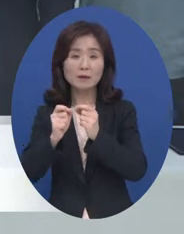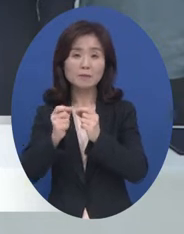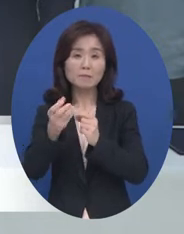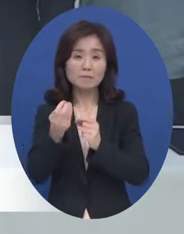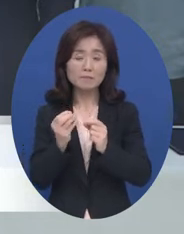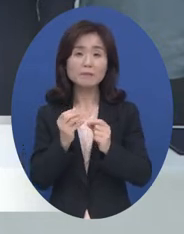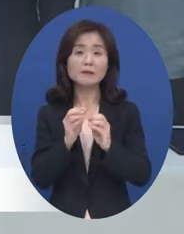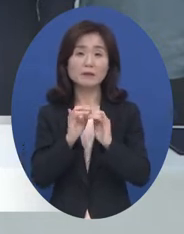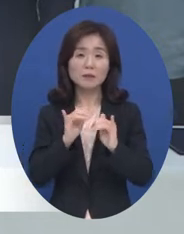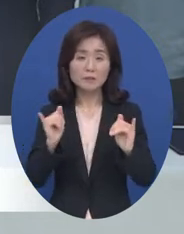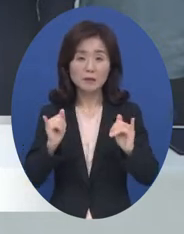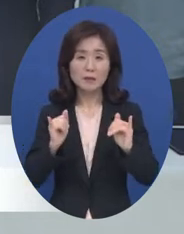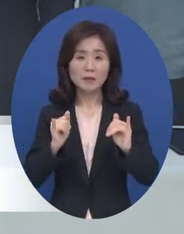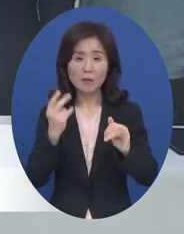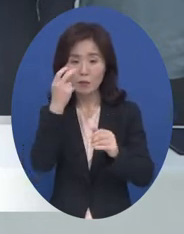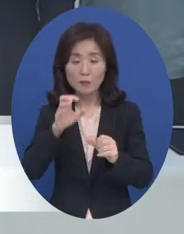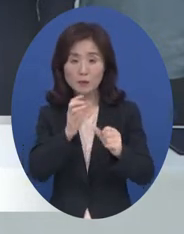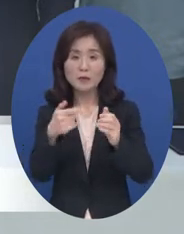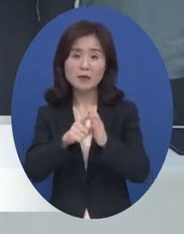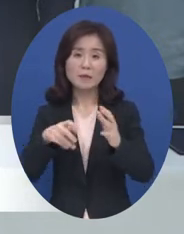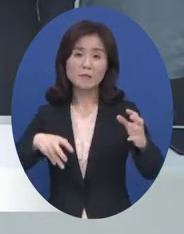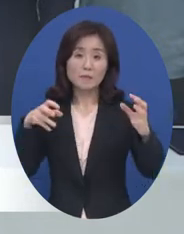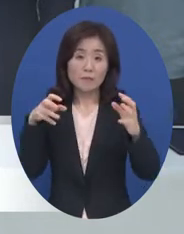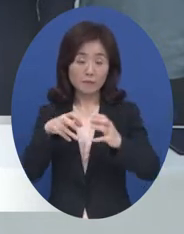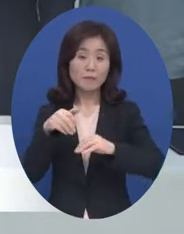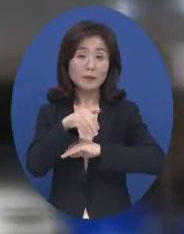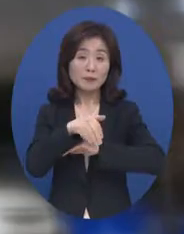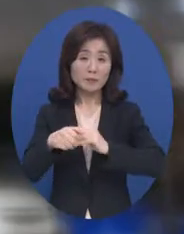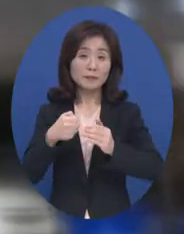했습니다 최 창 승 기자가 현장 취재했습니다